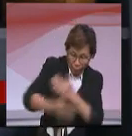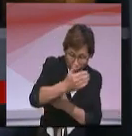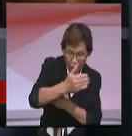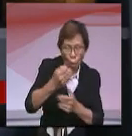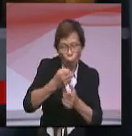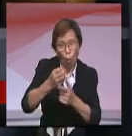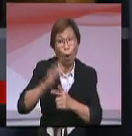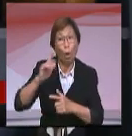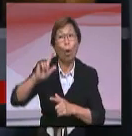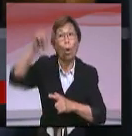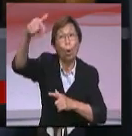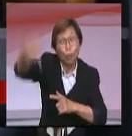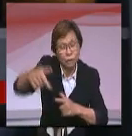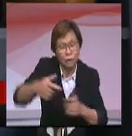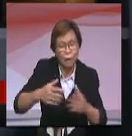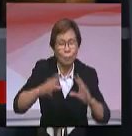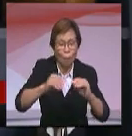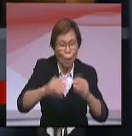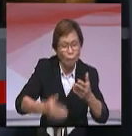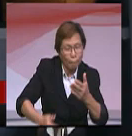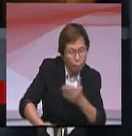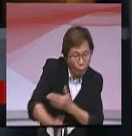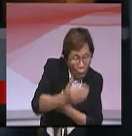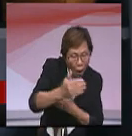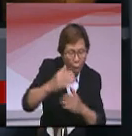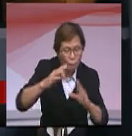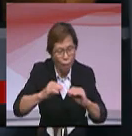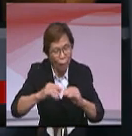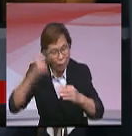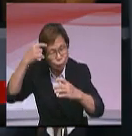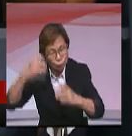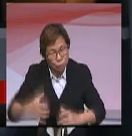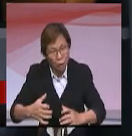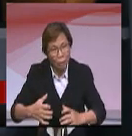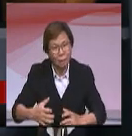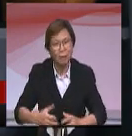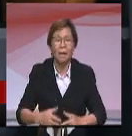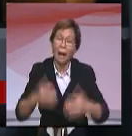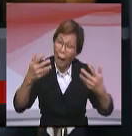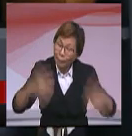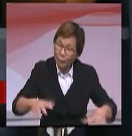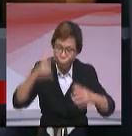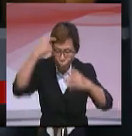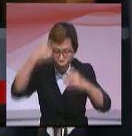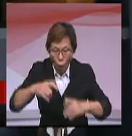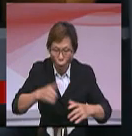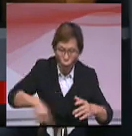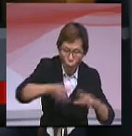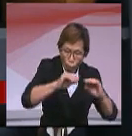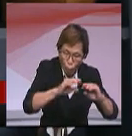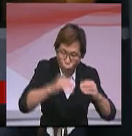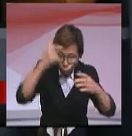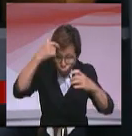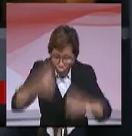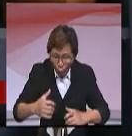lusa. InsyaAllah kita akan membuat keputusan, dan jika ada keputusan saya akan umumkan seperti biasa.